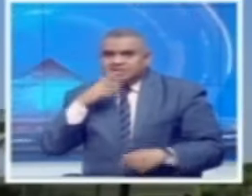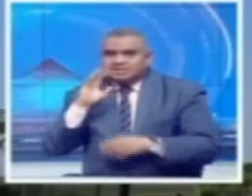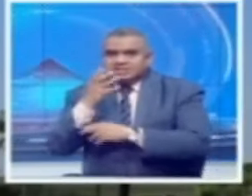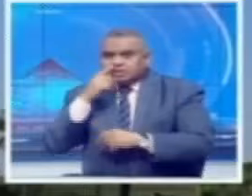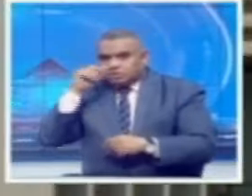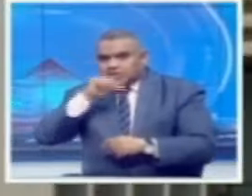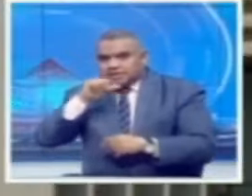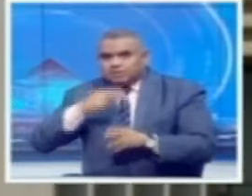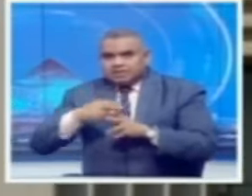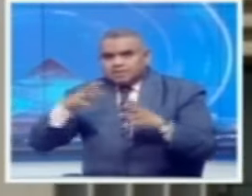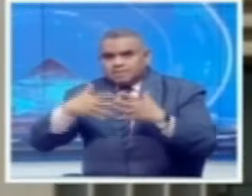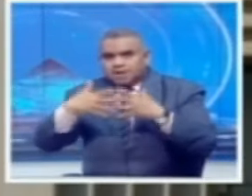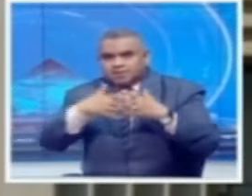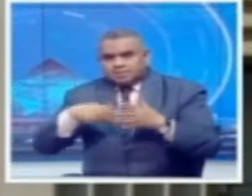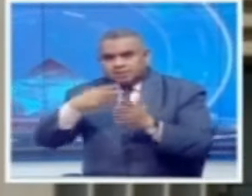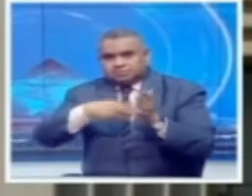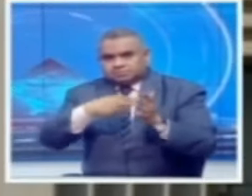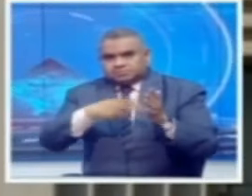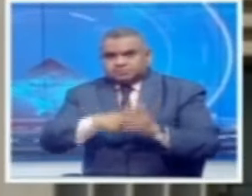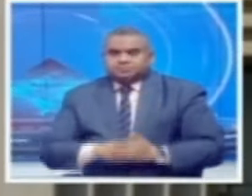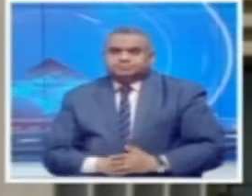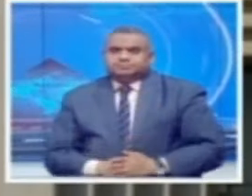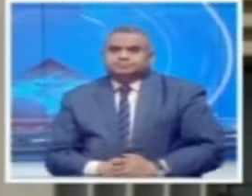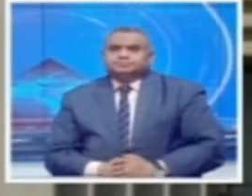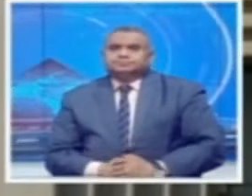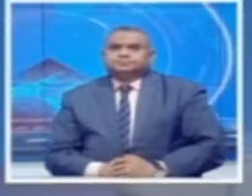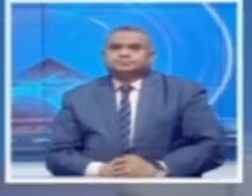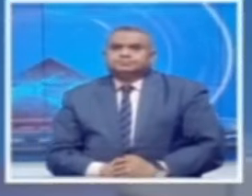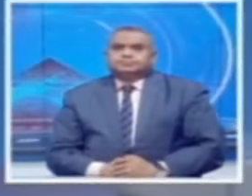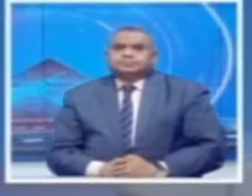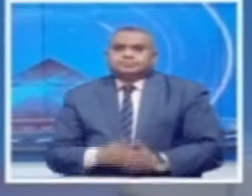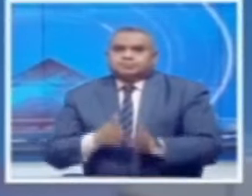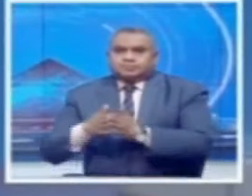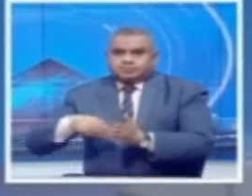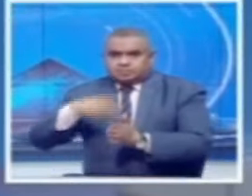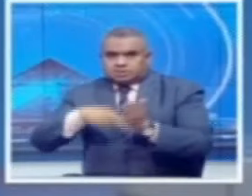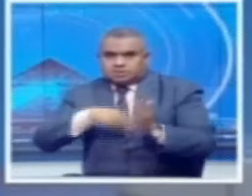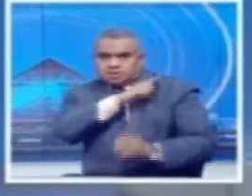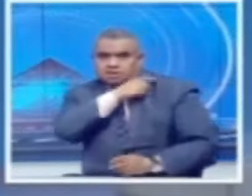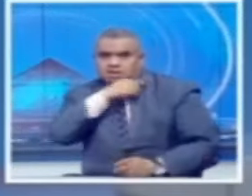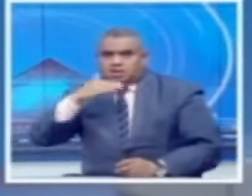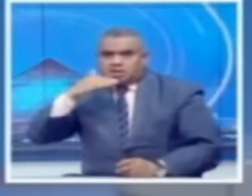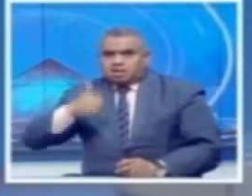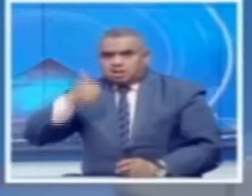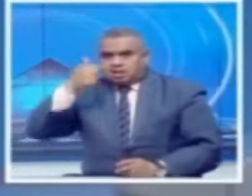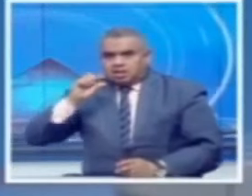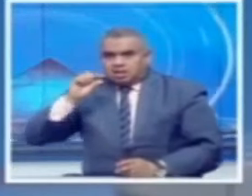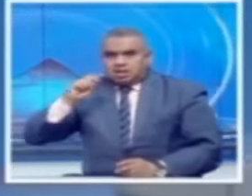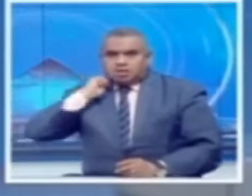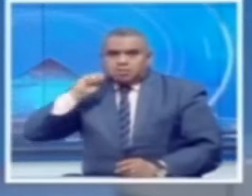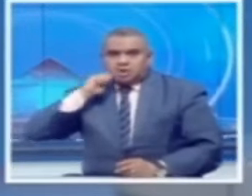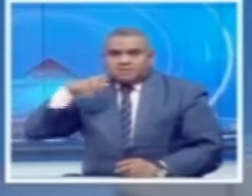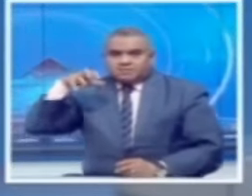جولفسات الكويتية. اعتمد اللواء خالد عبد العال محافظ